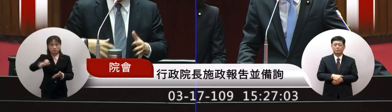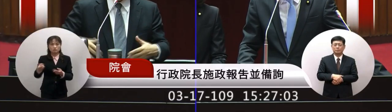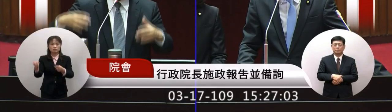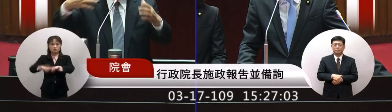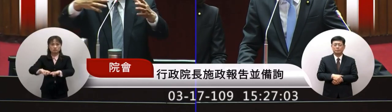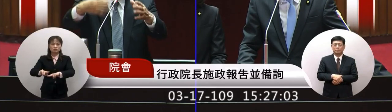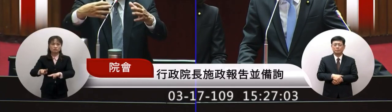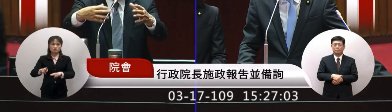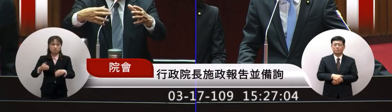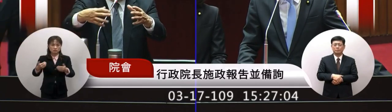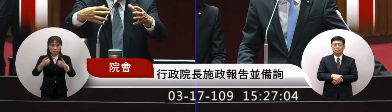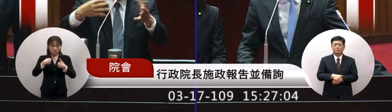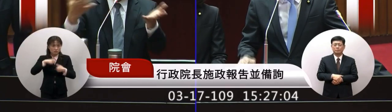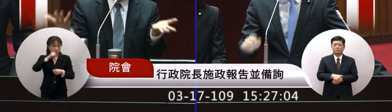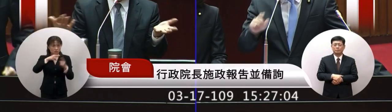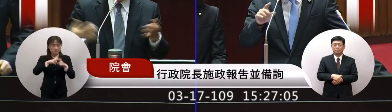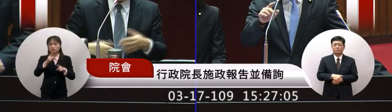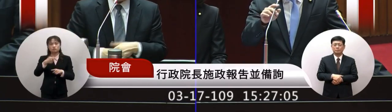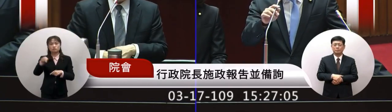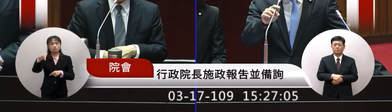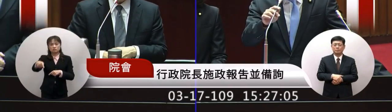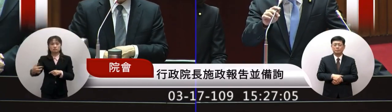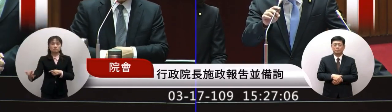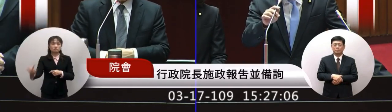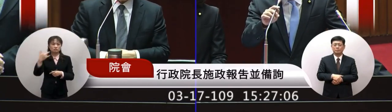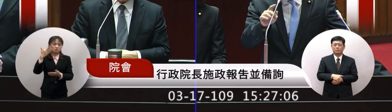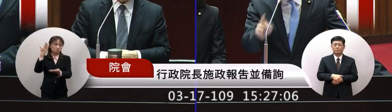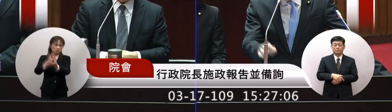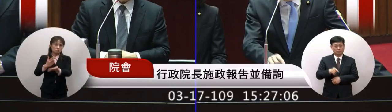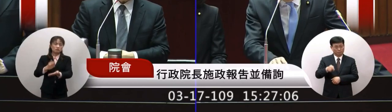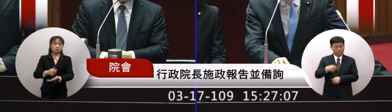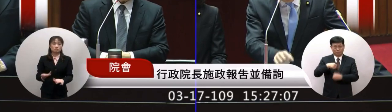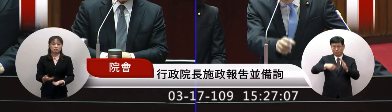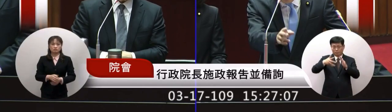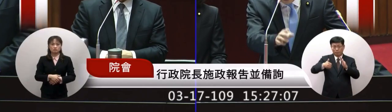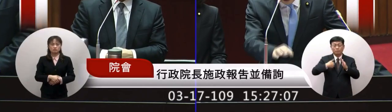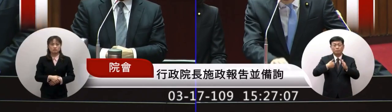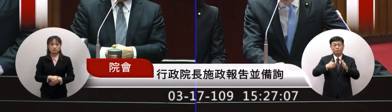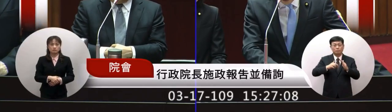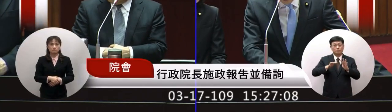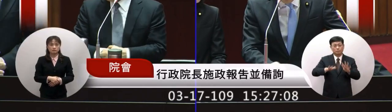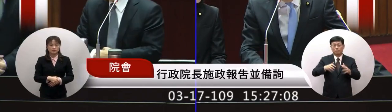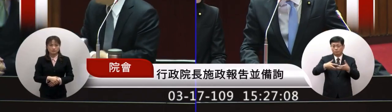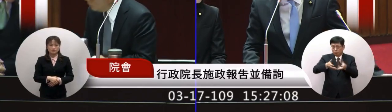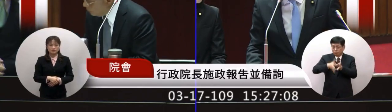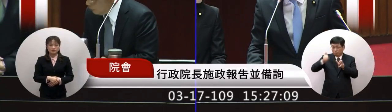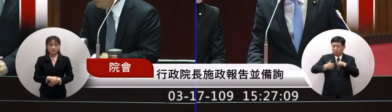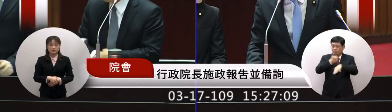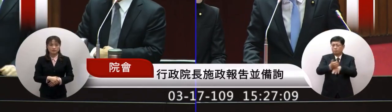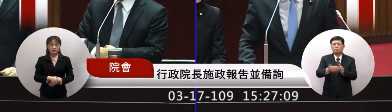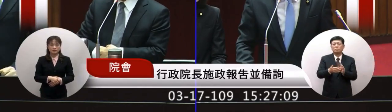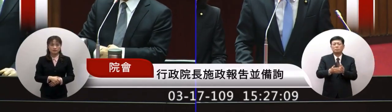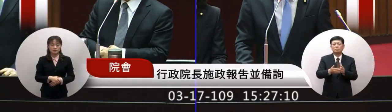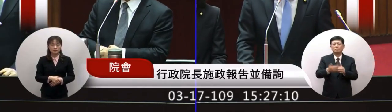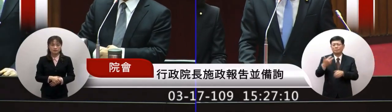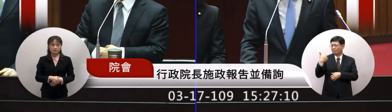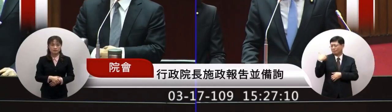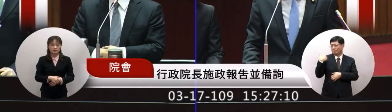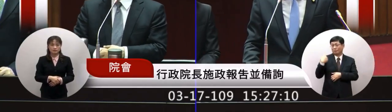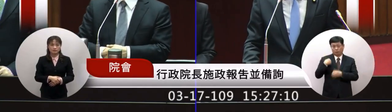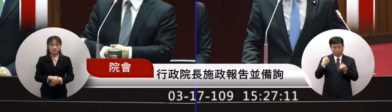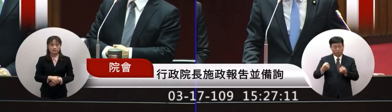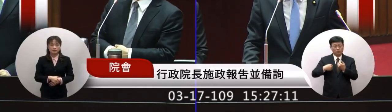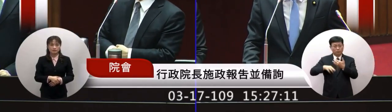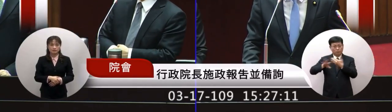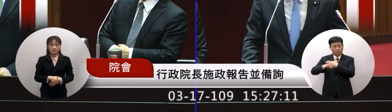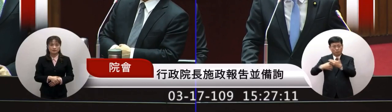人，对什么？他是整个国门就封闭。 这个部院长，我现在这个部长已经上台了。其实上个礼拜我们在外委